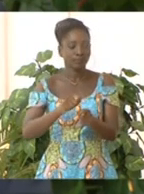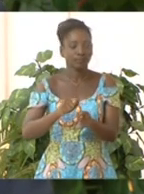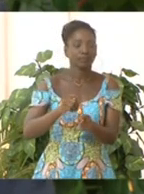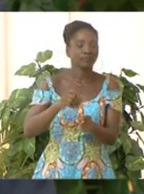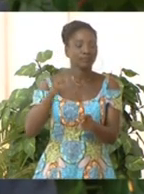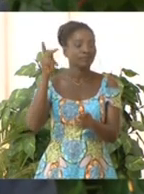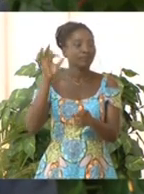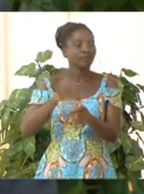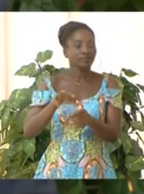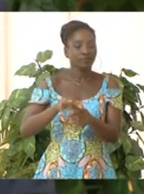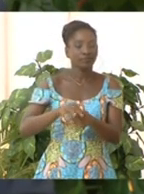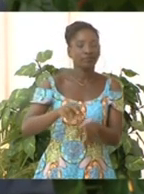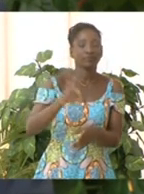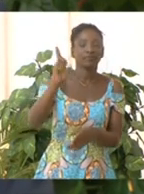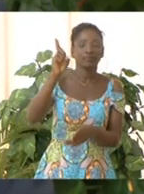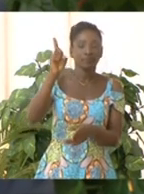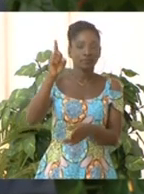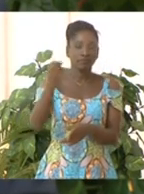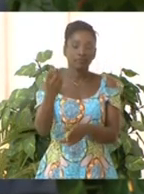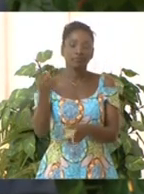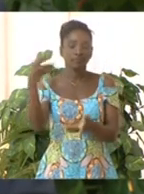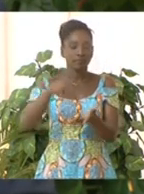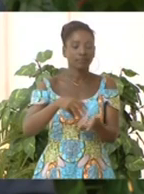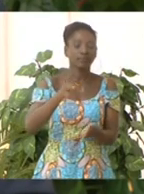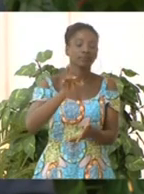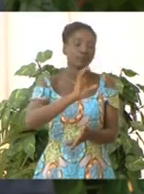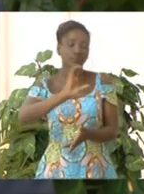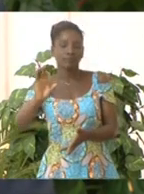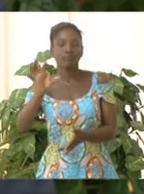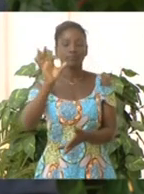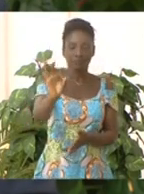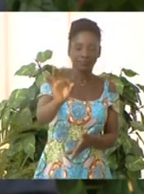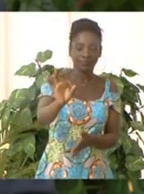11809. Ont obtenu Alassane Ouattara,